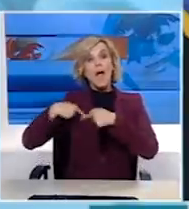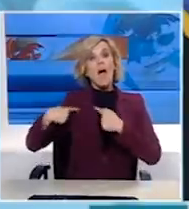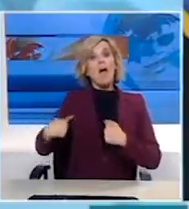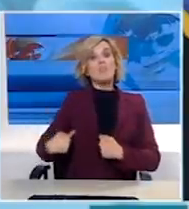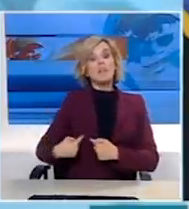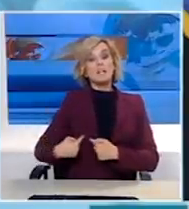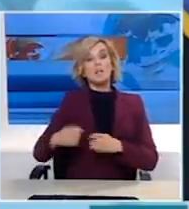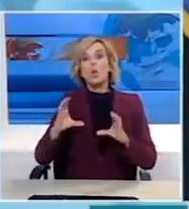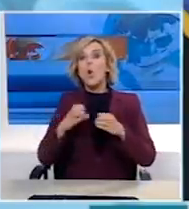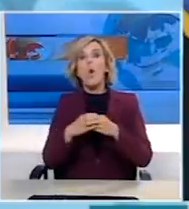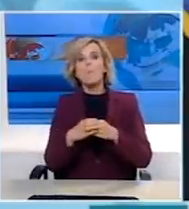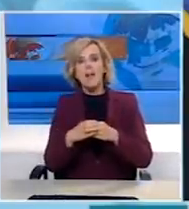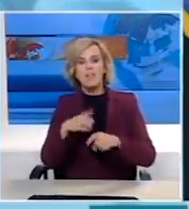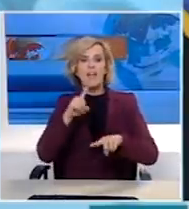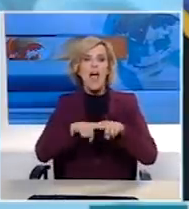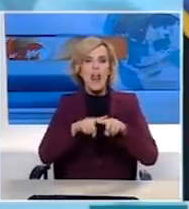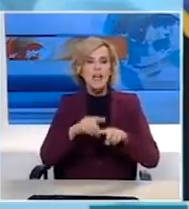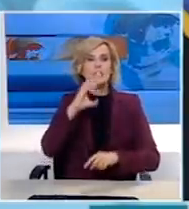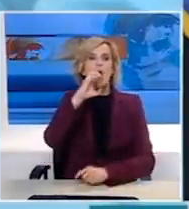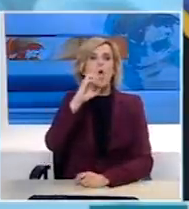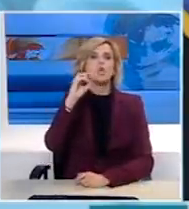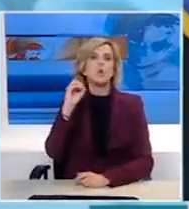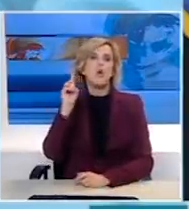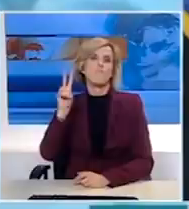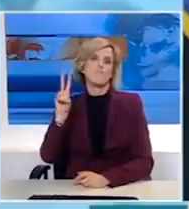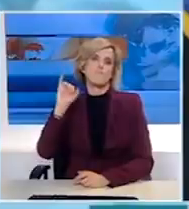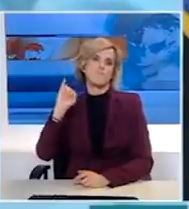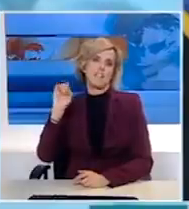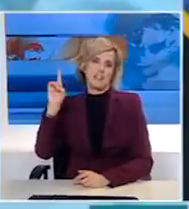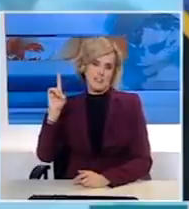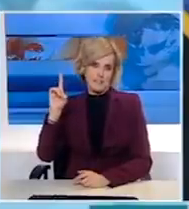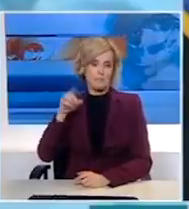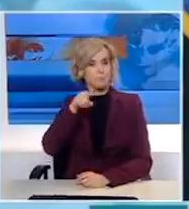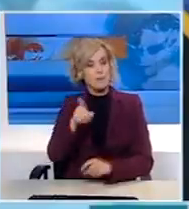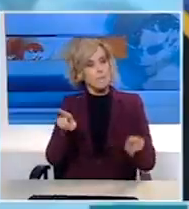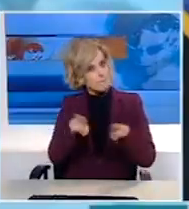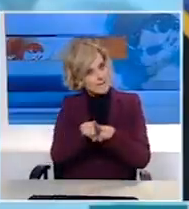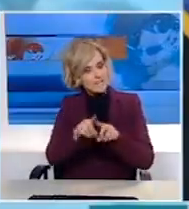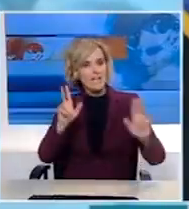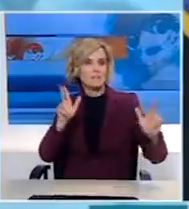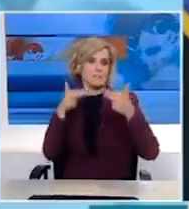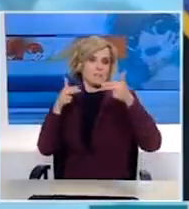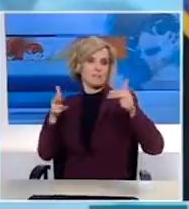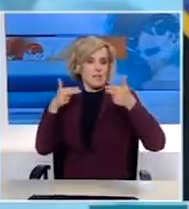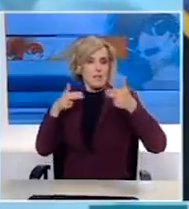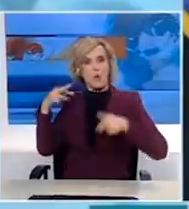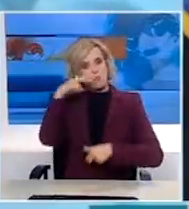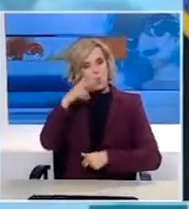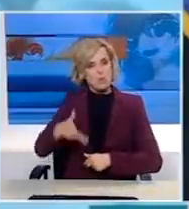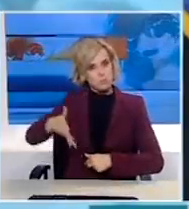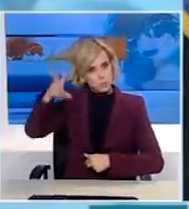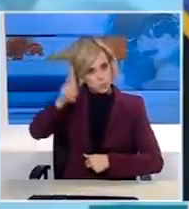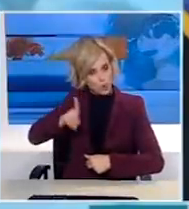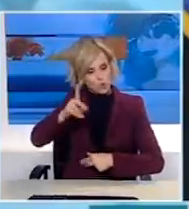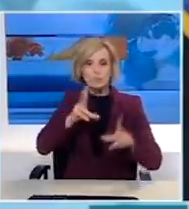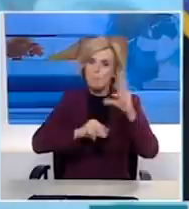Ελλάς COVID-19 3D Printing Supplies, με τους συντονιστές της οποίας είχε τηλεδιάσκεψη ο Πρωθυπουργός Κυριάκος Μητσοτάκης. Η εθελοντική ομάδα πρωταγωνιστεί